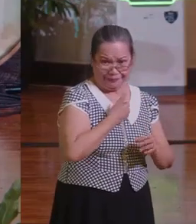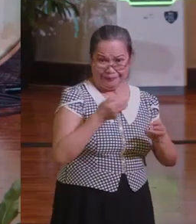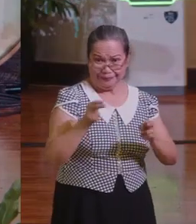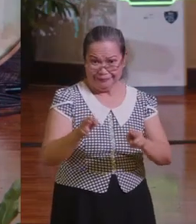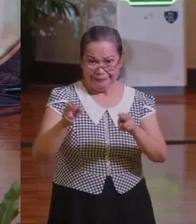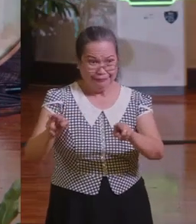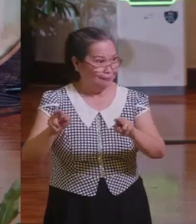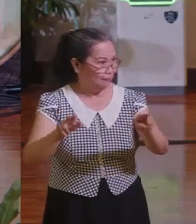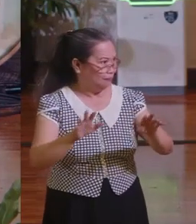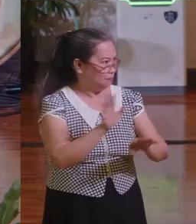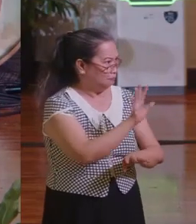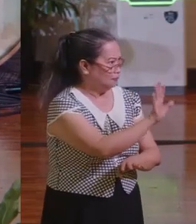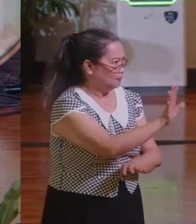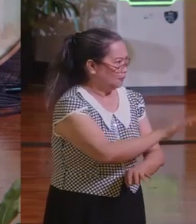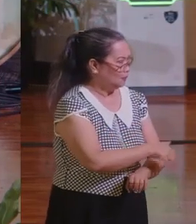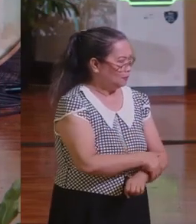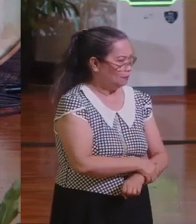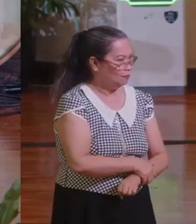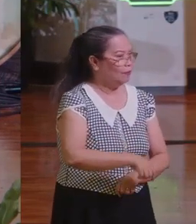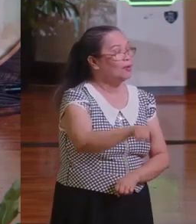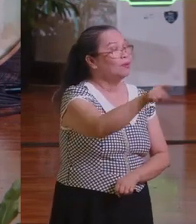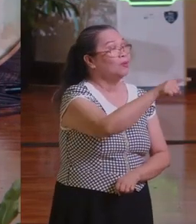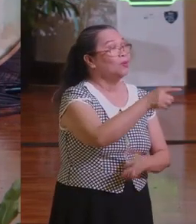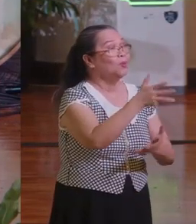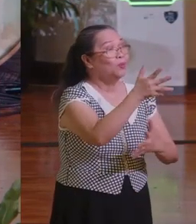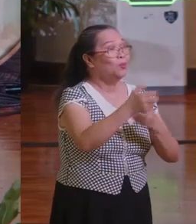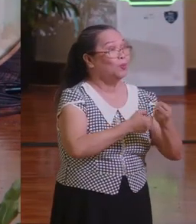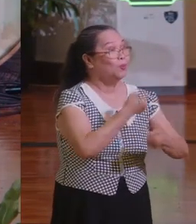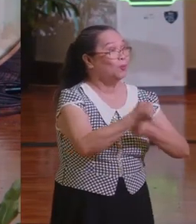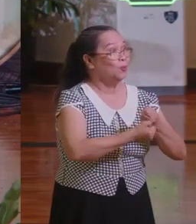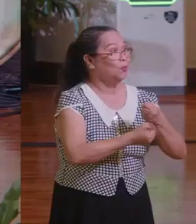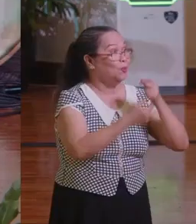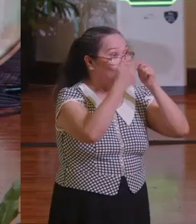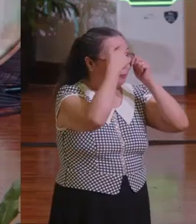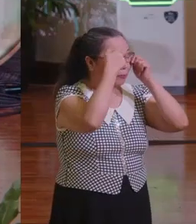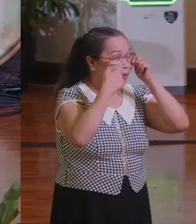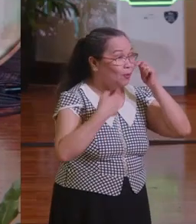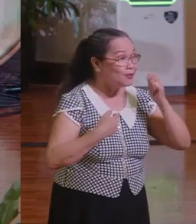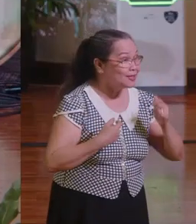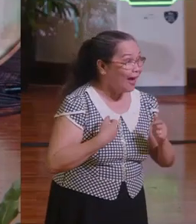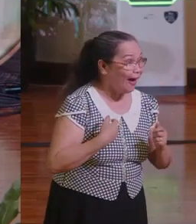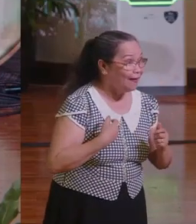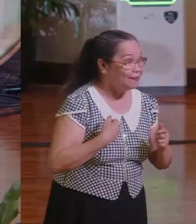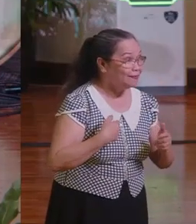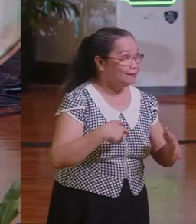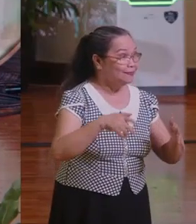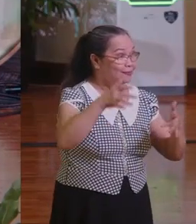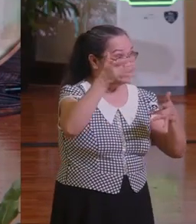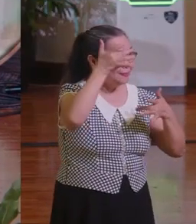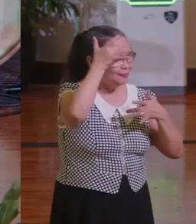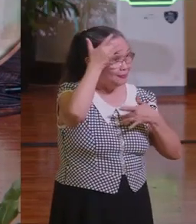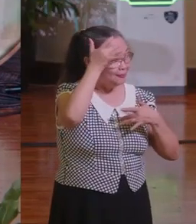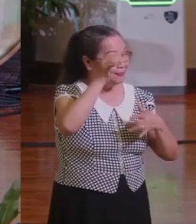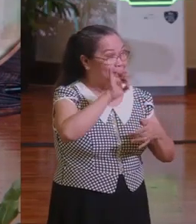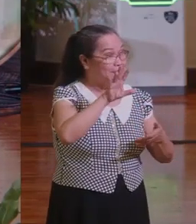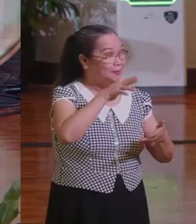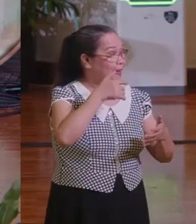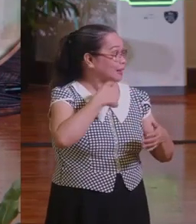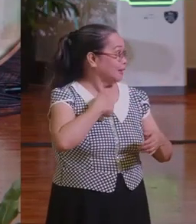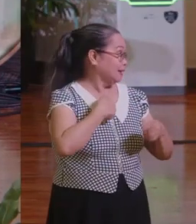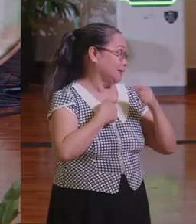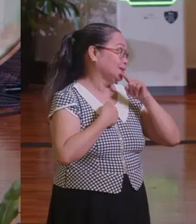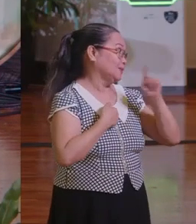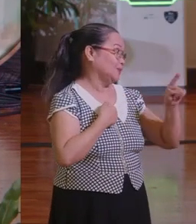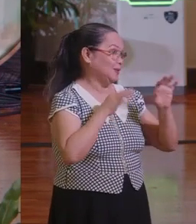ating kapaligiran. Maaring kayo ay nagsistruggle dahil meron pong disease sa inyong pamilya, meron pong may sakit sa